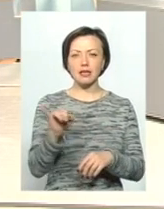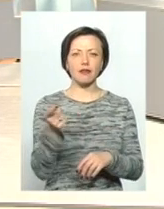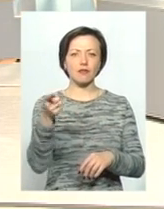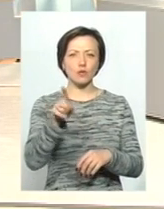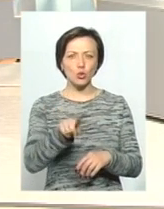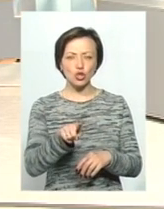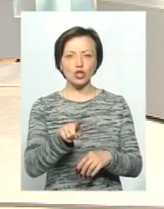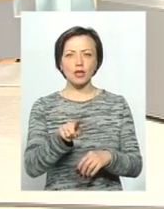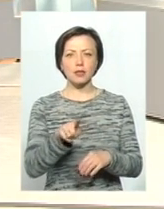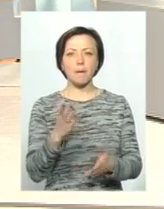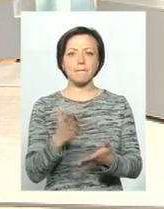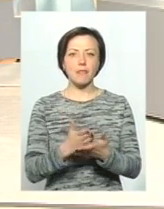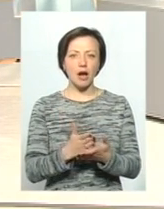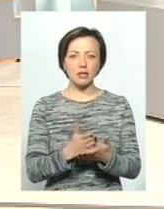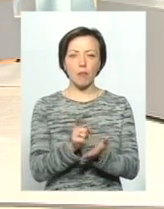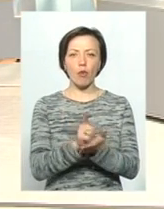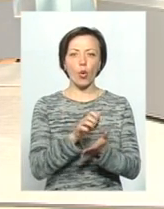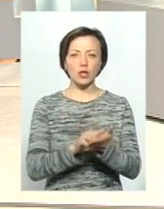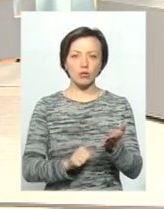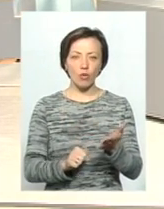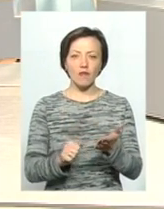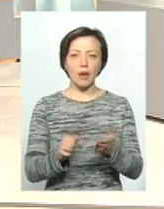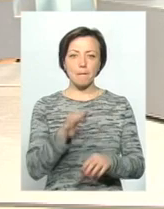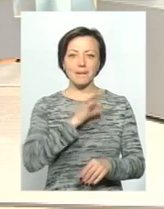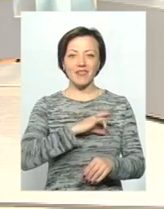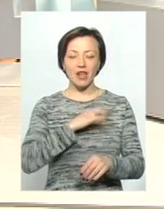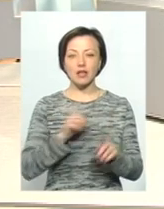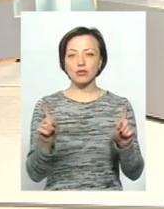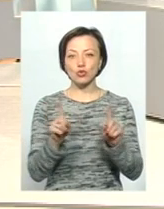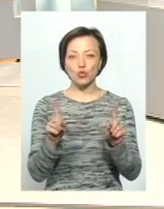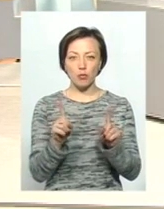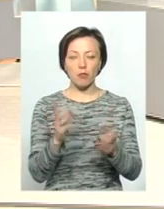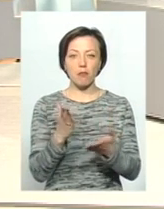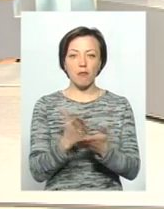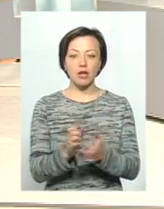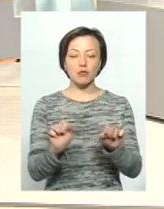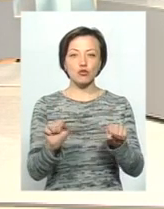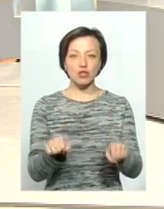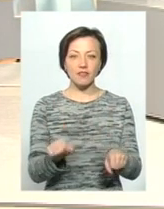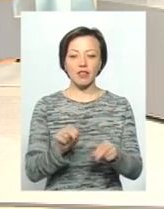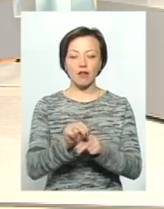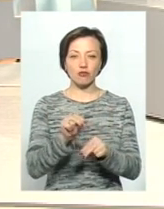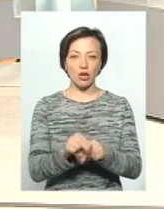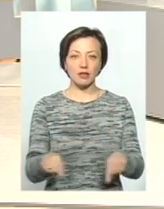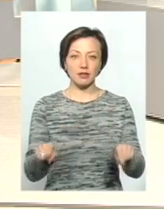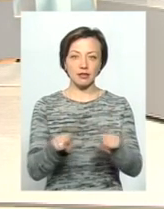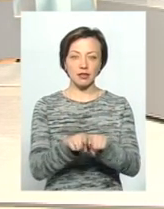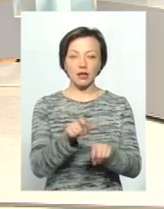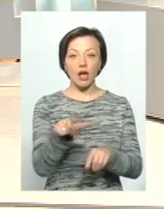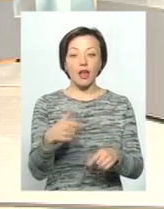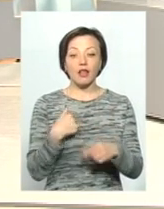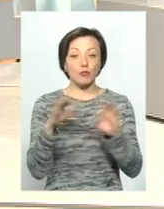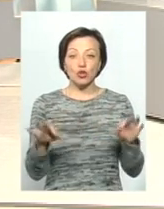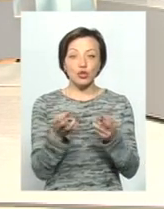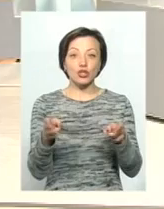час мати податкові якісь преференції для того, аби мати можливість навчати таких. Тому що нам нічого не